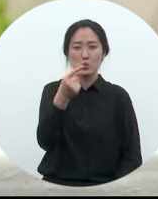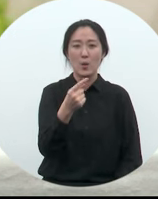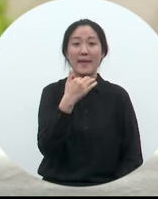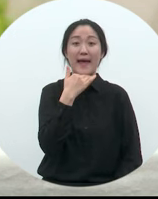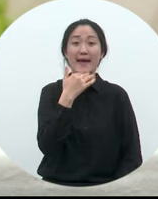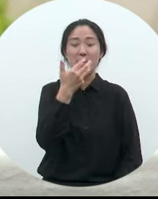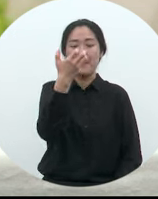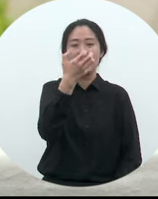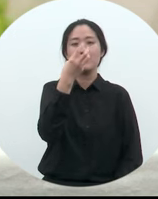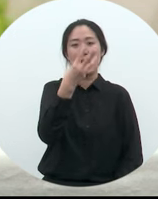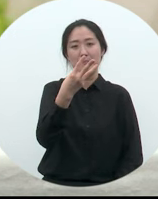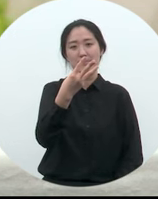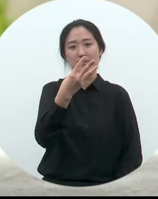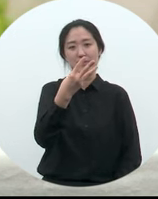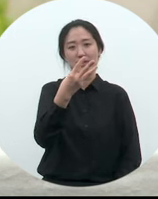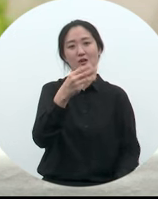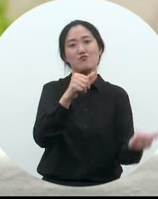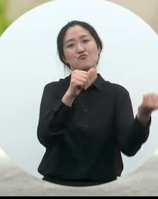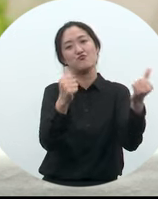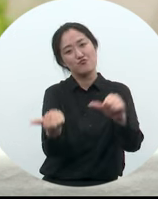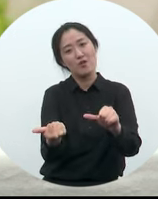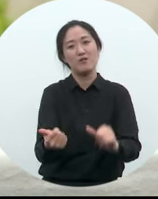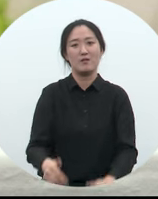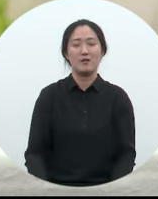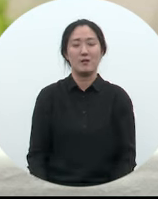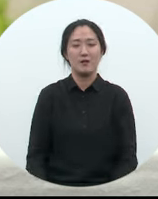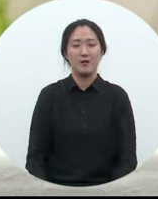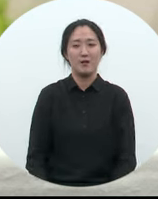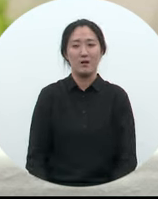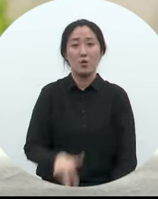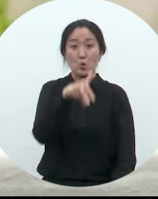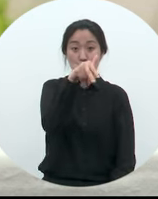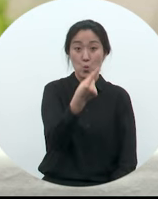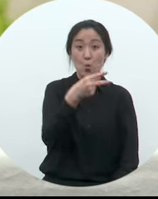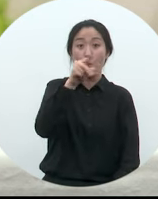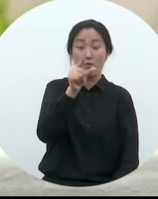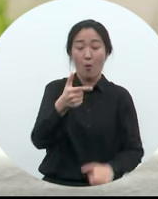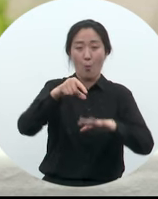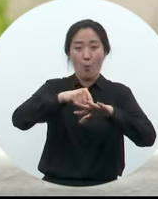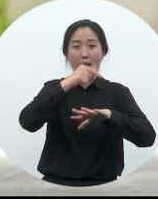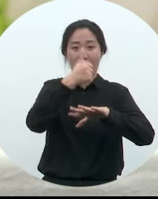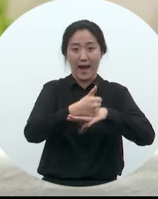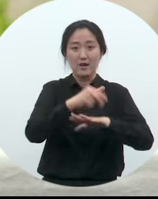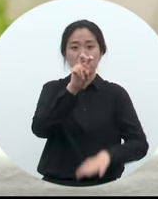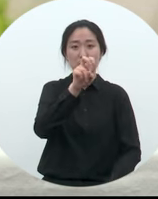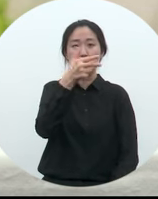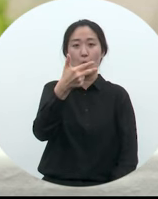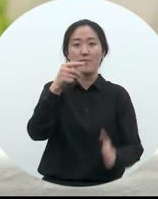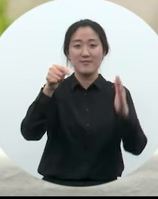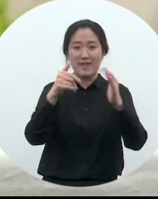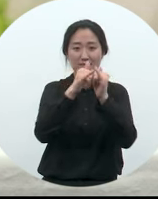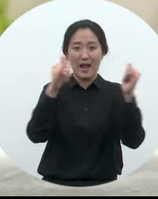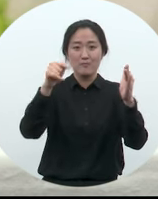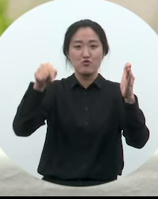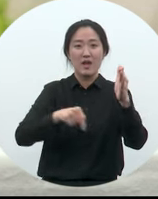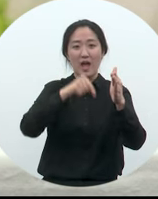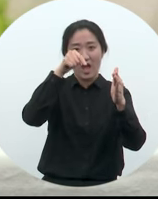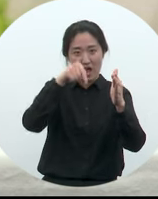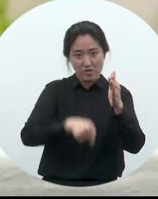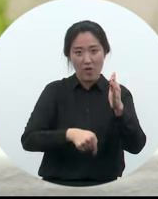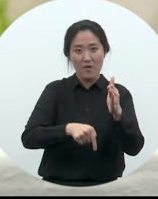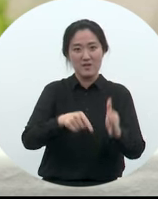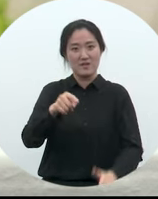영조가 83세까지 사셨습니다. 조선의 왕 27분 중에 가장 장수하신 분인데 영조 같은